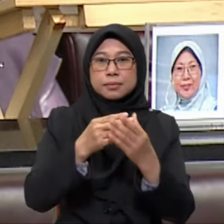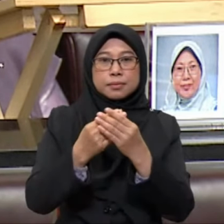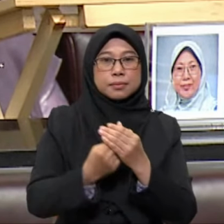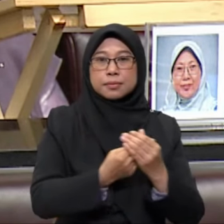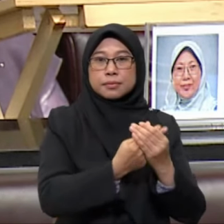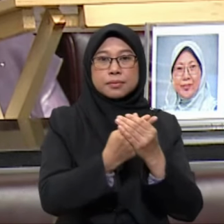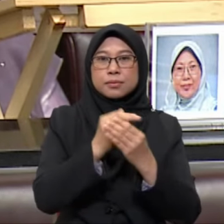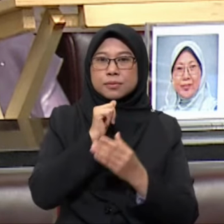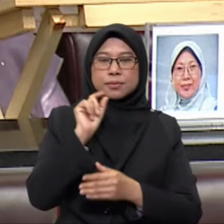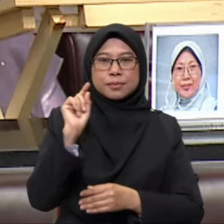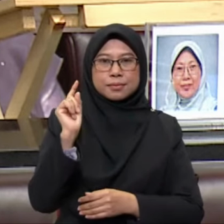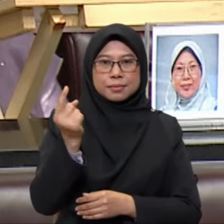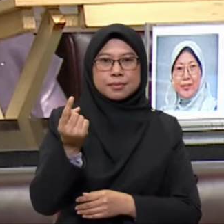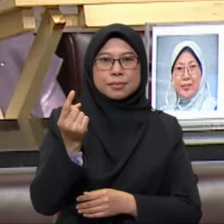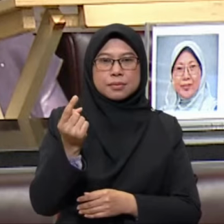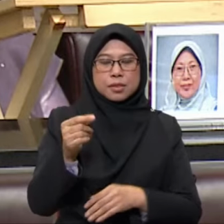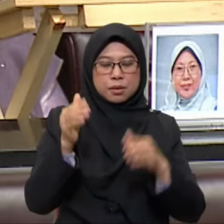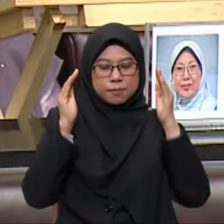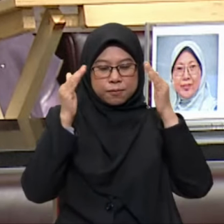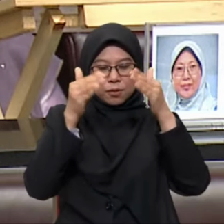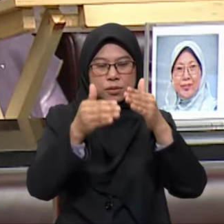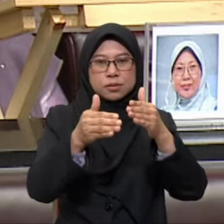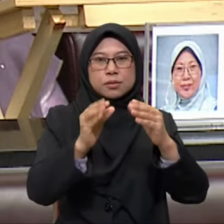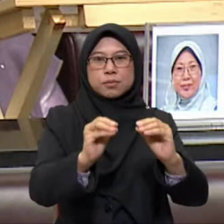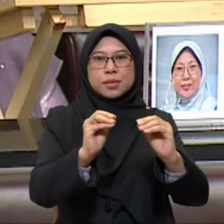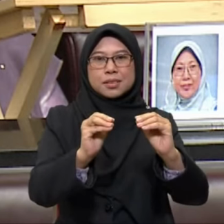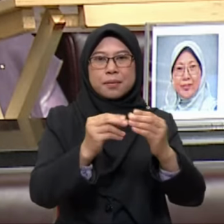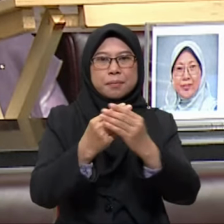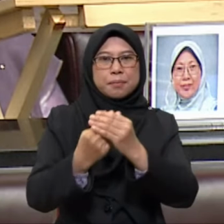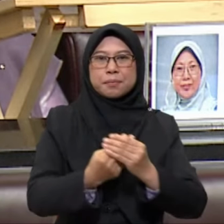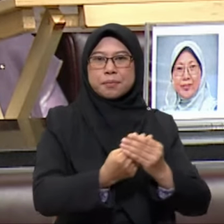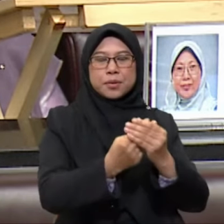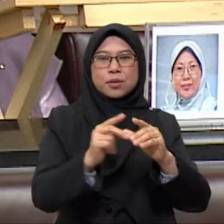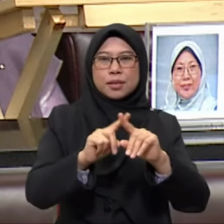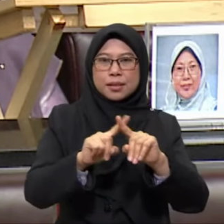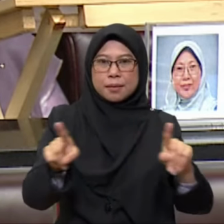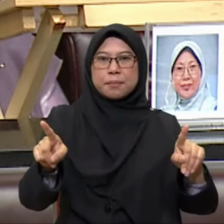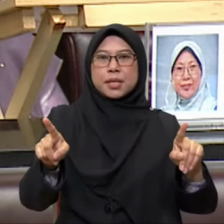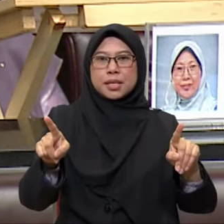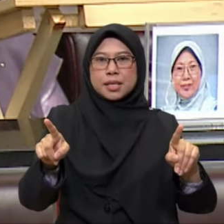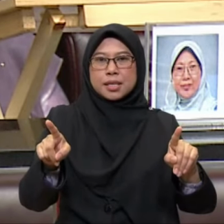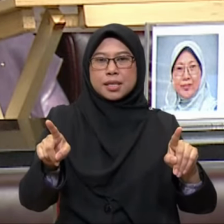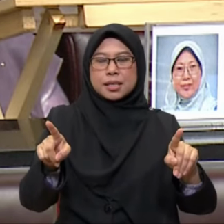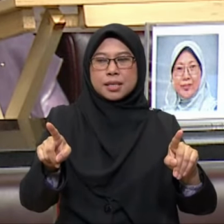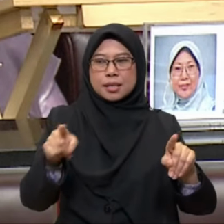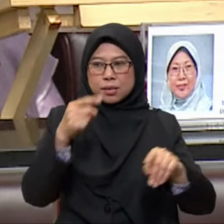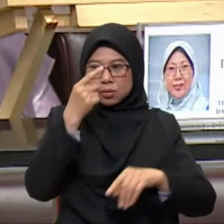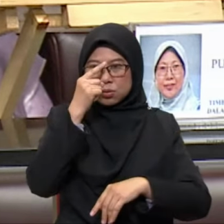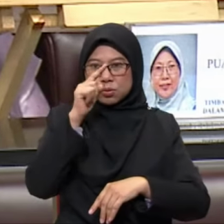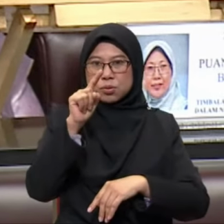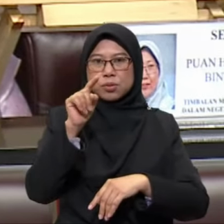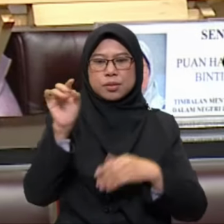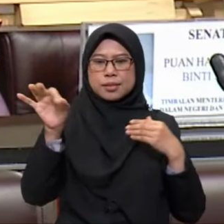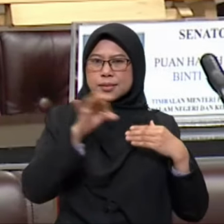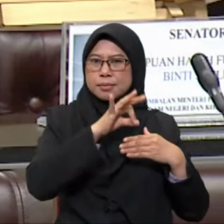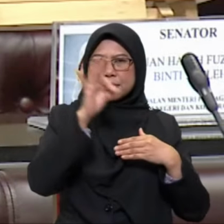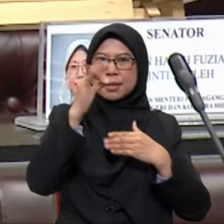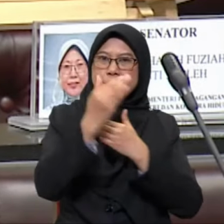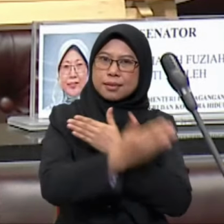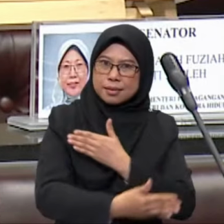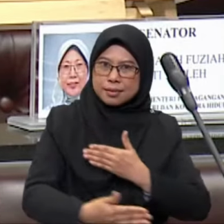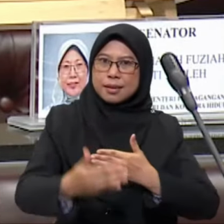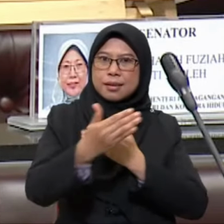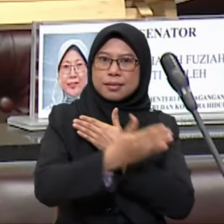hanya memberi penekanan kepada perpaduan, ia juga memberi penekanan kepada semangat